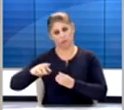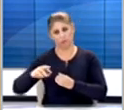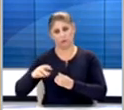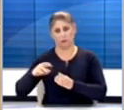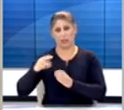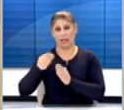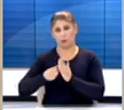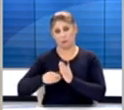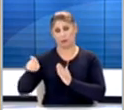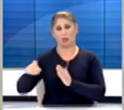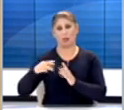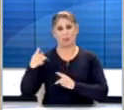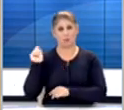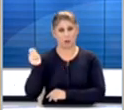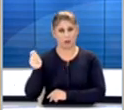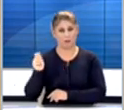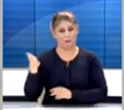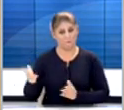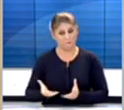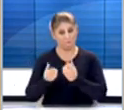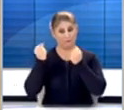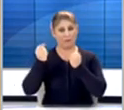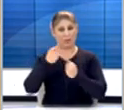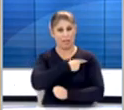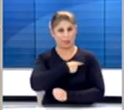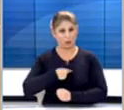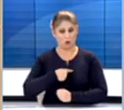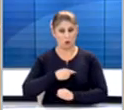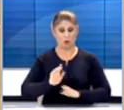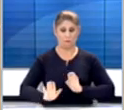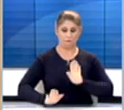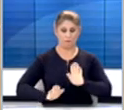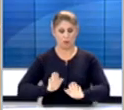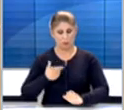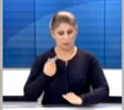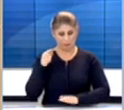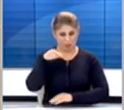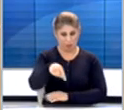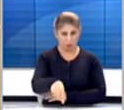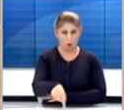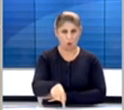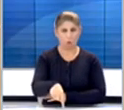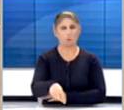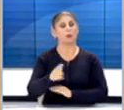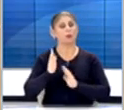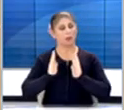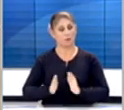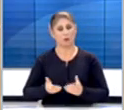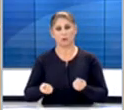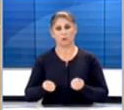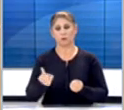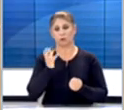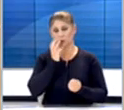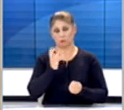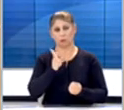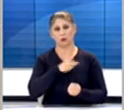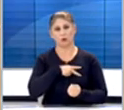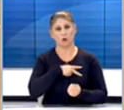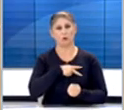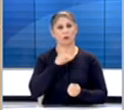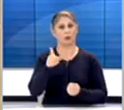στοιχειώδη βηματισμό, προφανώς θα είμαι πάλι εδώ για να μπορέσουμε να κάνουμε σωστή κοινοβουλευτικά